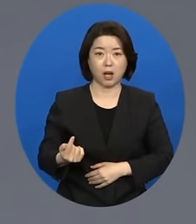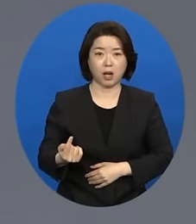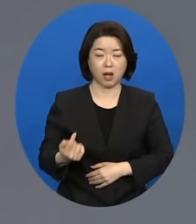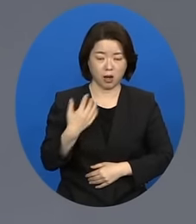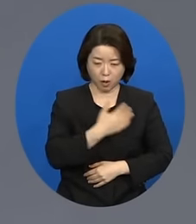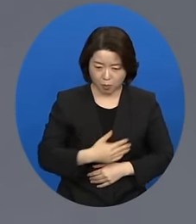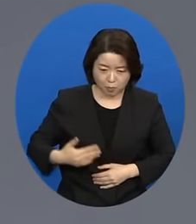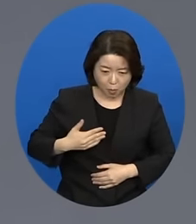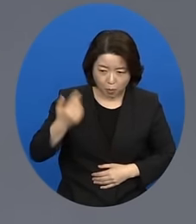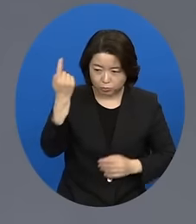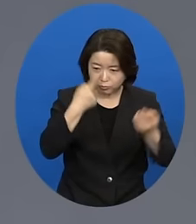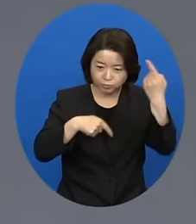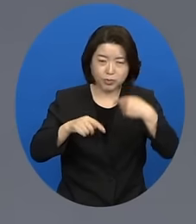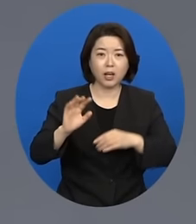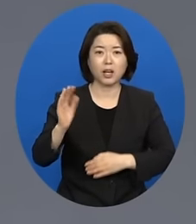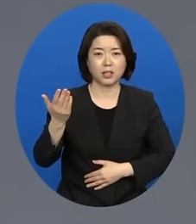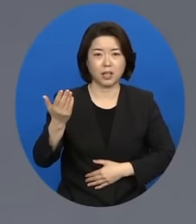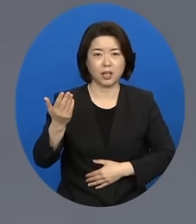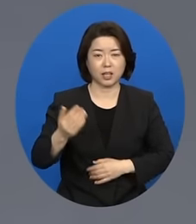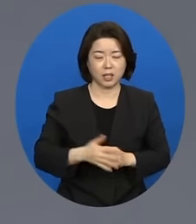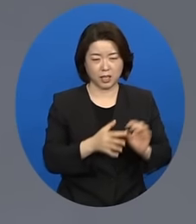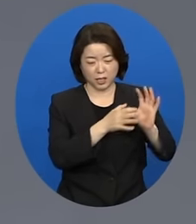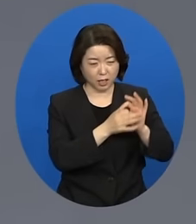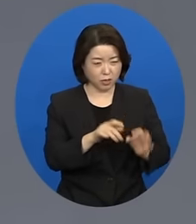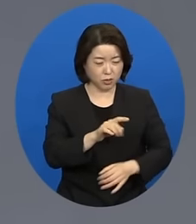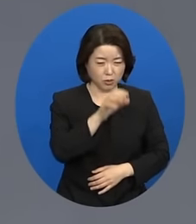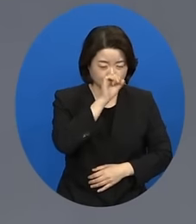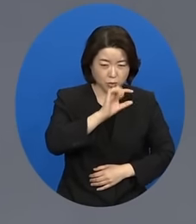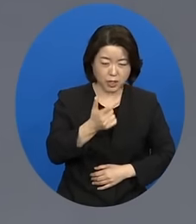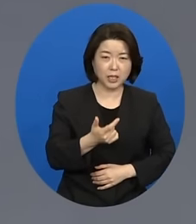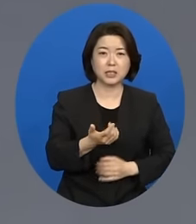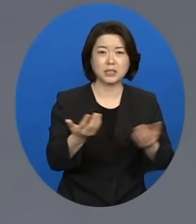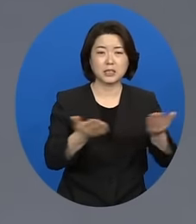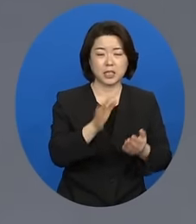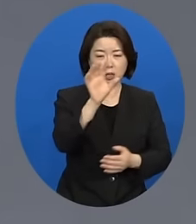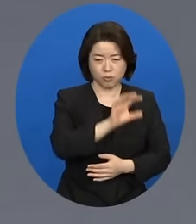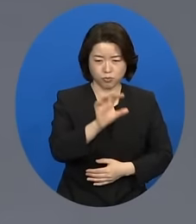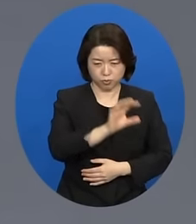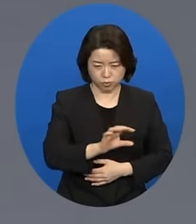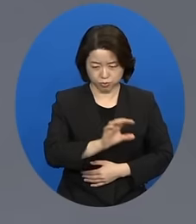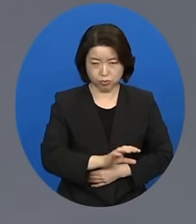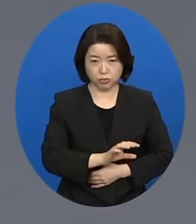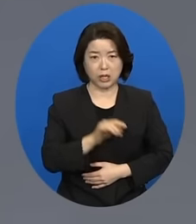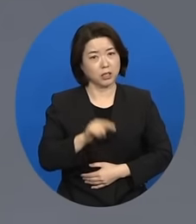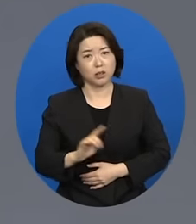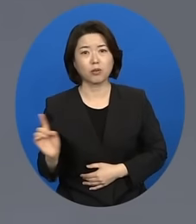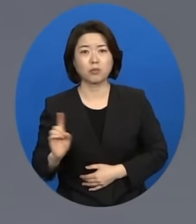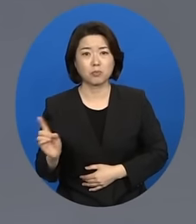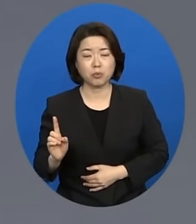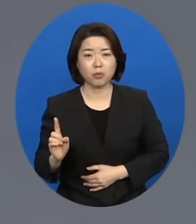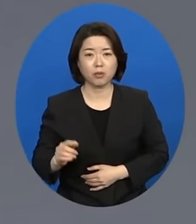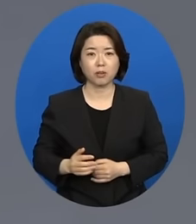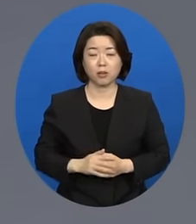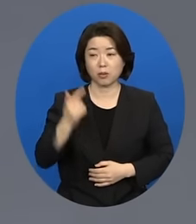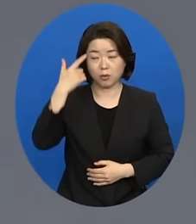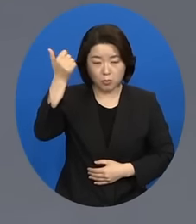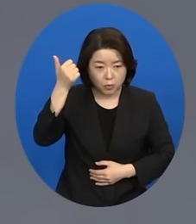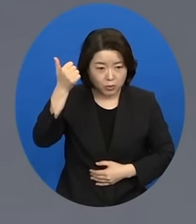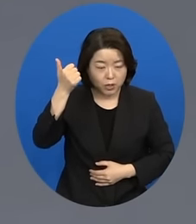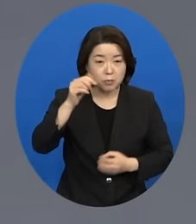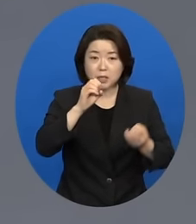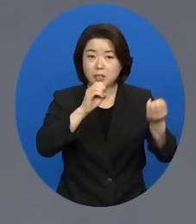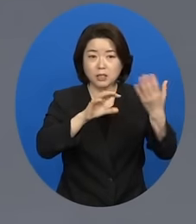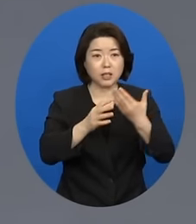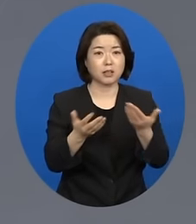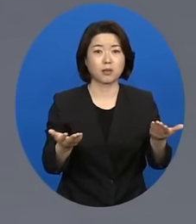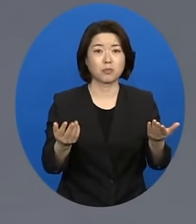몸까지 상하게 되어지는 계속 이런 연속적인 고난 이게 뭐냐는 거죠. 그 목사님이 대답을 못하셨어요. 이거